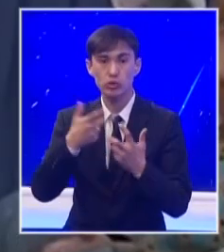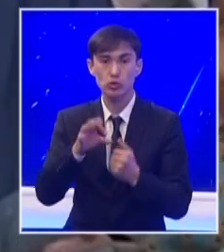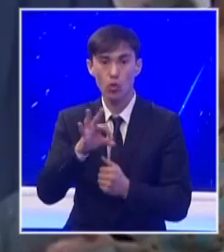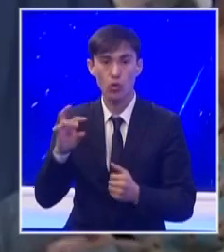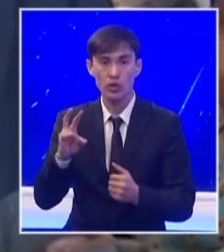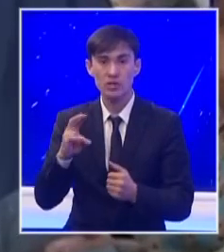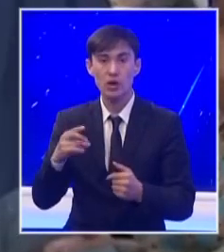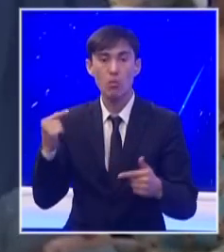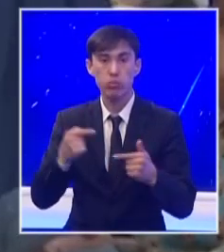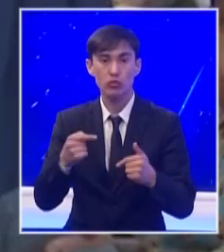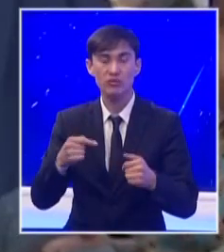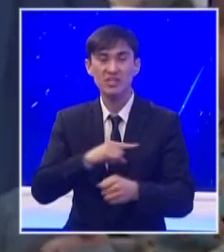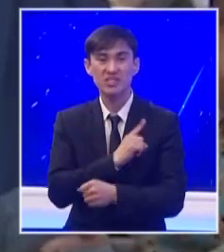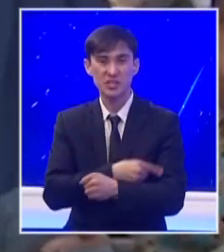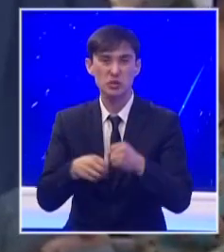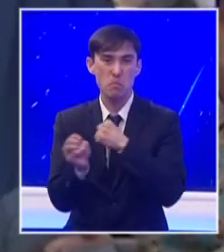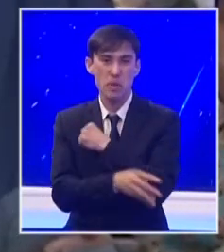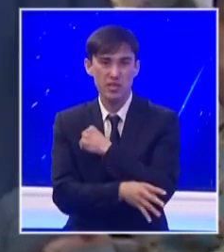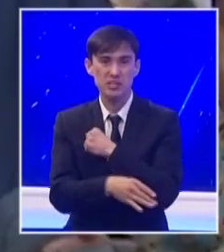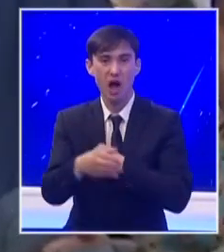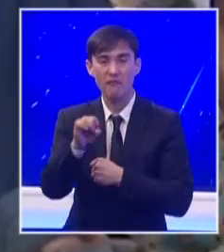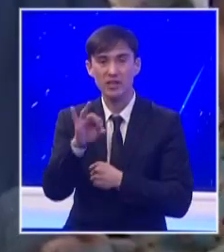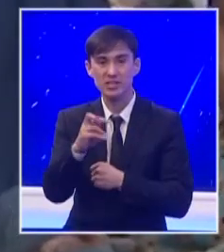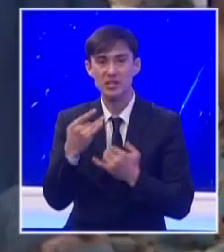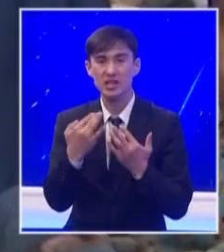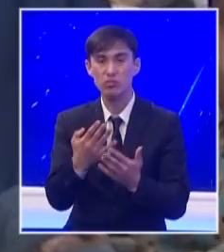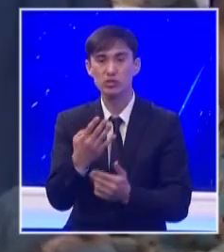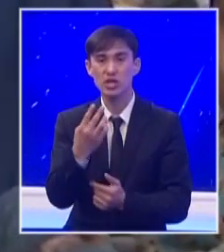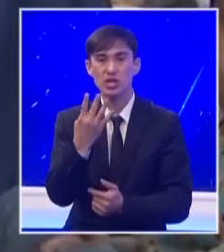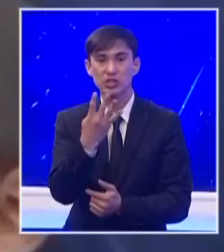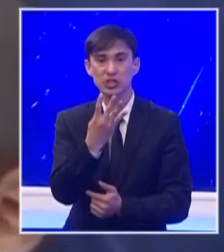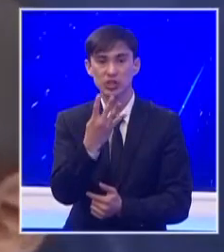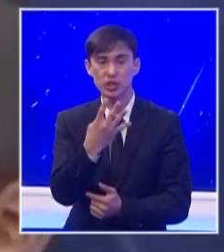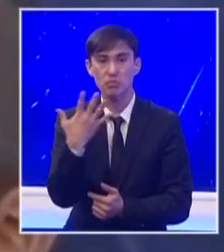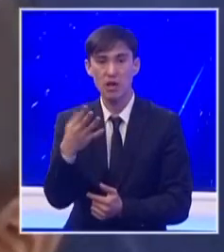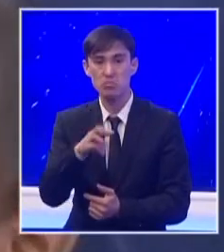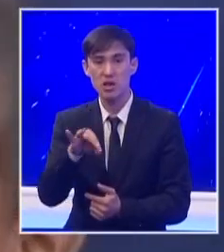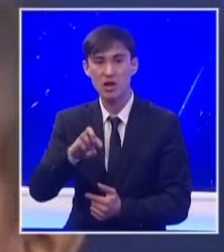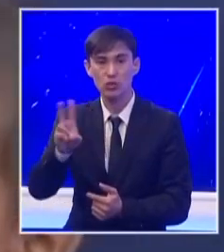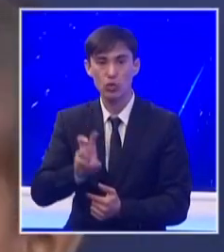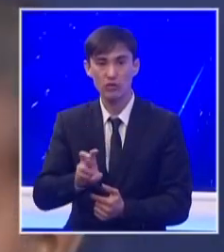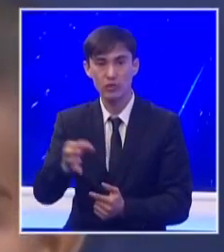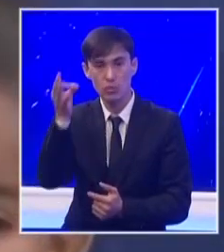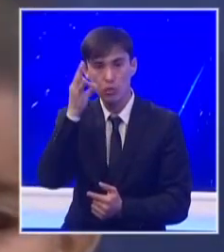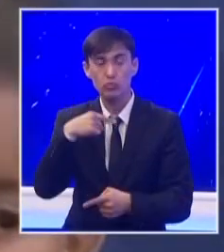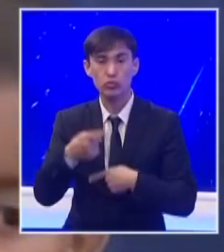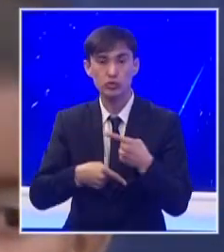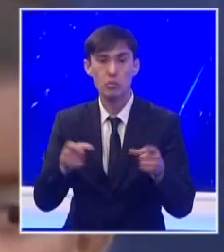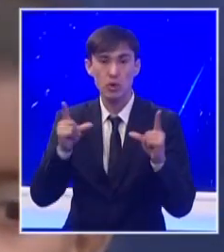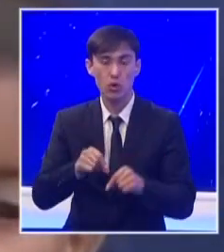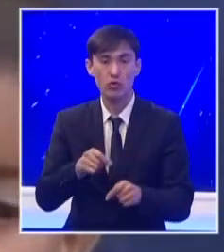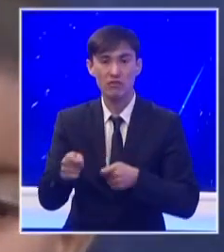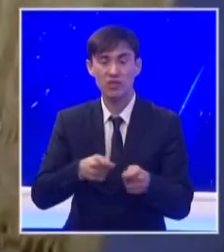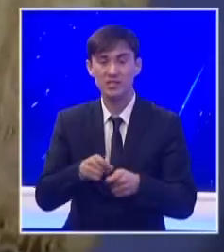ООН для борьбы с сильнейшей бедностью в Афганистане потребуется 4,5 миллиарда долларов. Стоит напомнить, что после прихода к власти